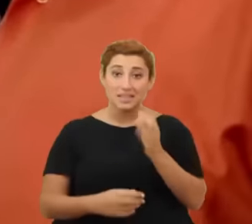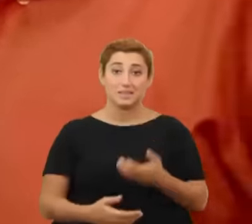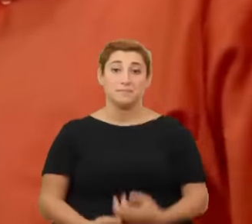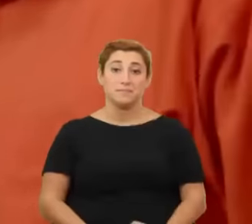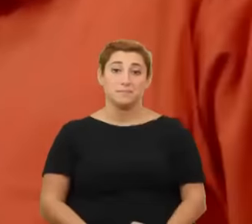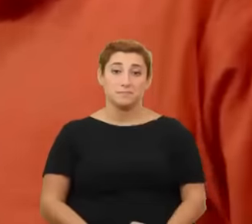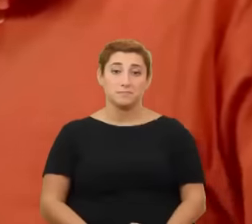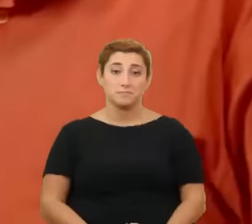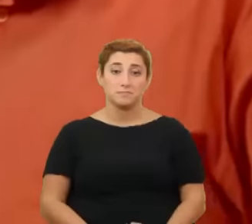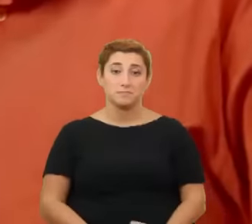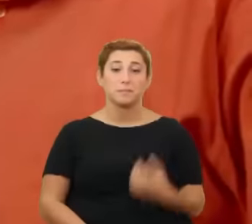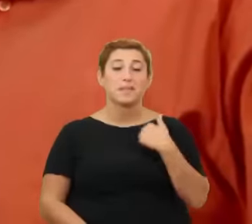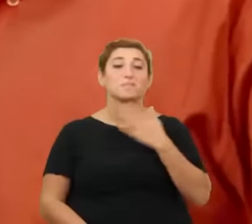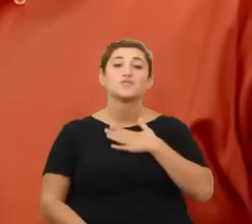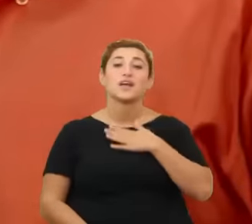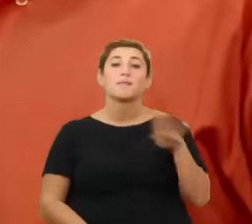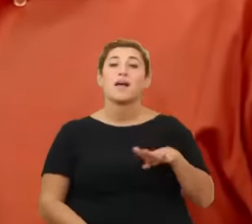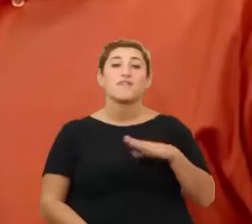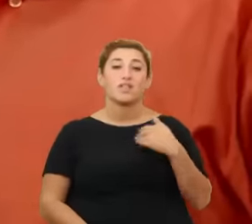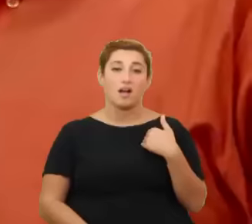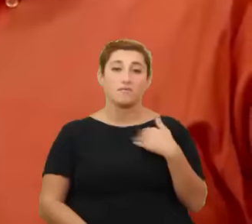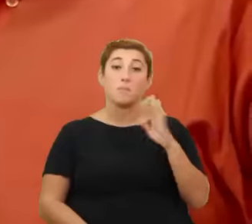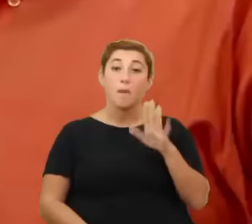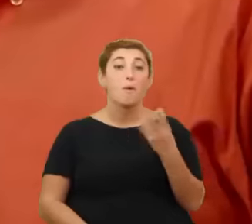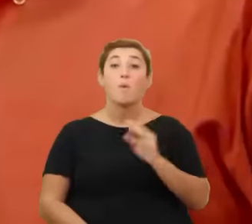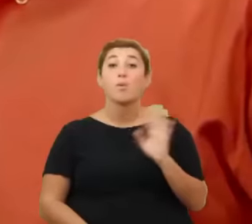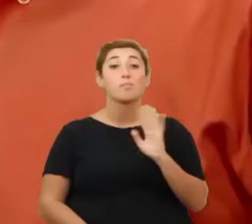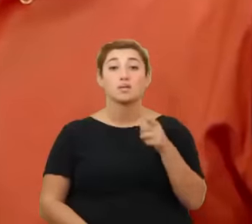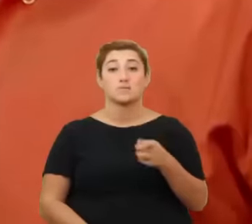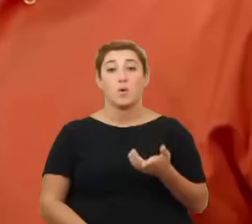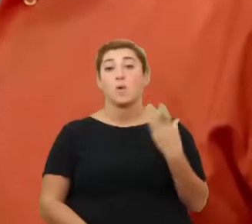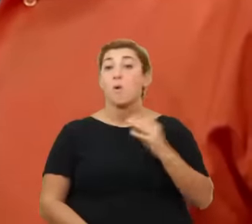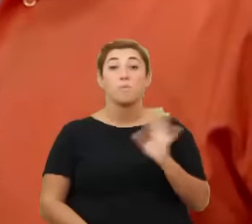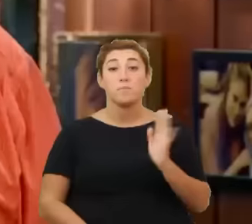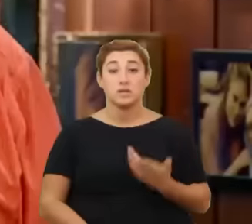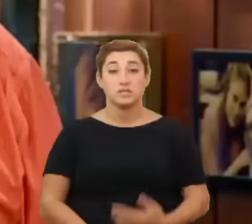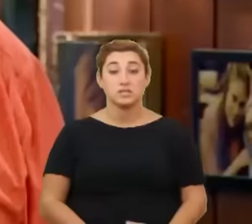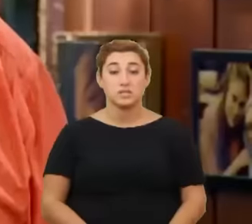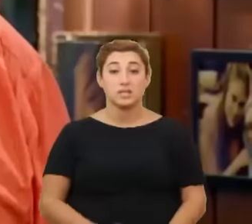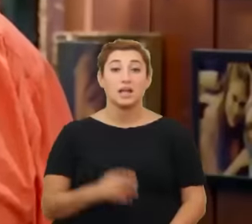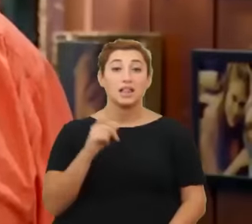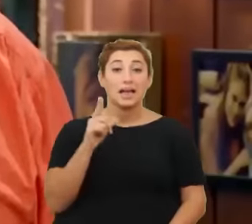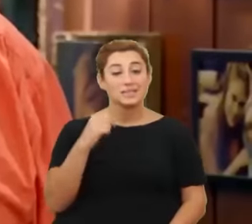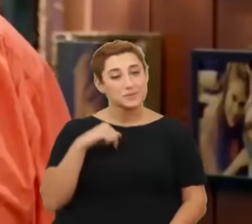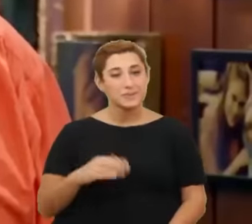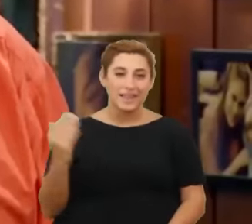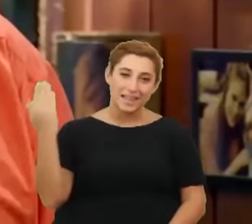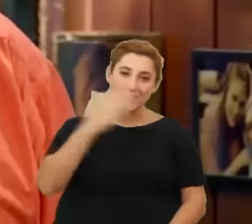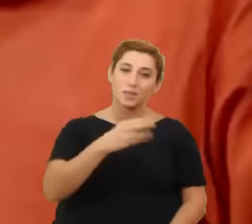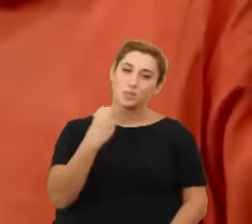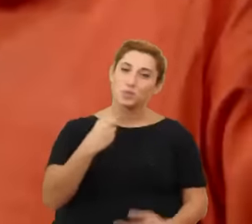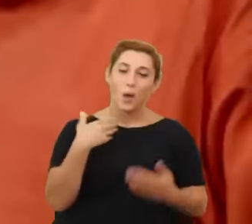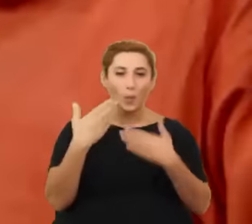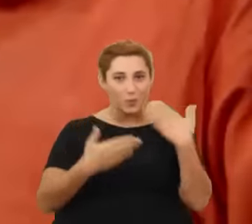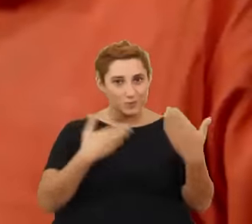seni. O benim canım evladım. Ama olmaz böyle. Olmaz. Lazım gidelim şimdi güzel